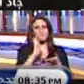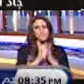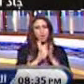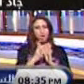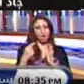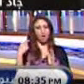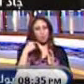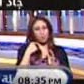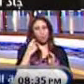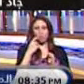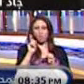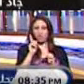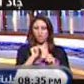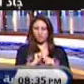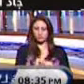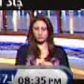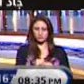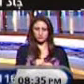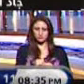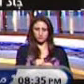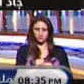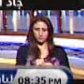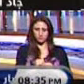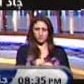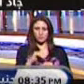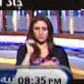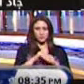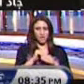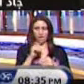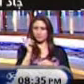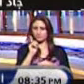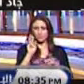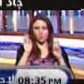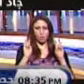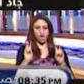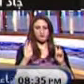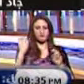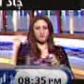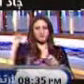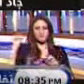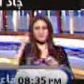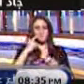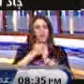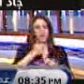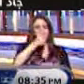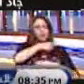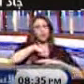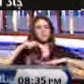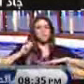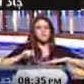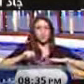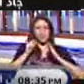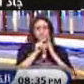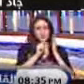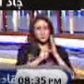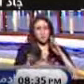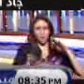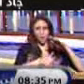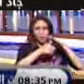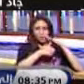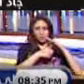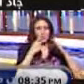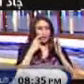فيها وقت وجهد. معالي المستشار، إذن أنتم مش هتعملوا انتخابات مجلس النواب إلا بعد المحكمة الدستورية العليا ما تقول